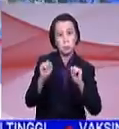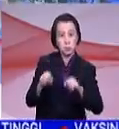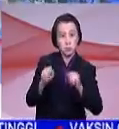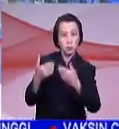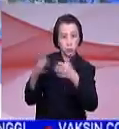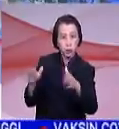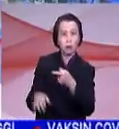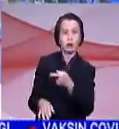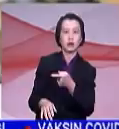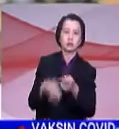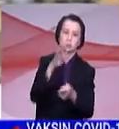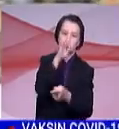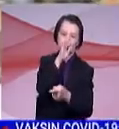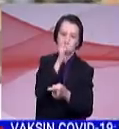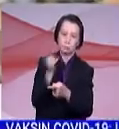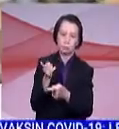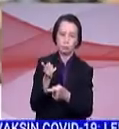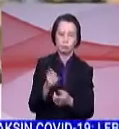dibenarkan.